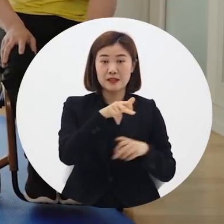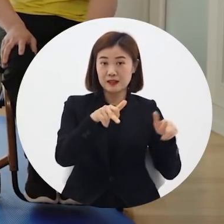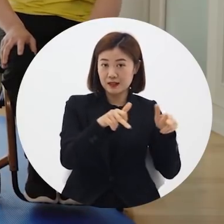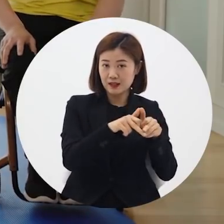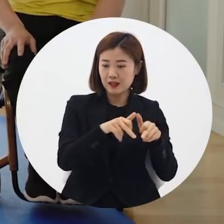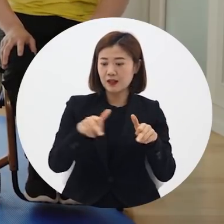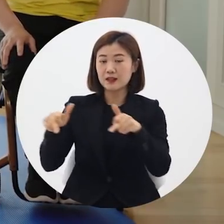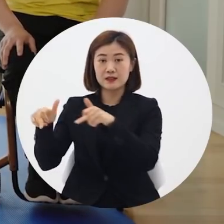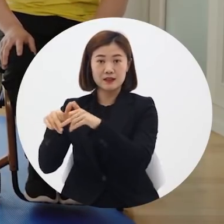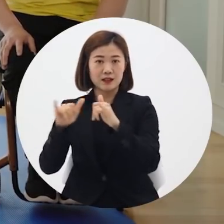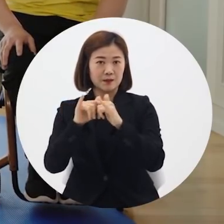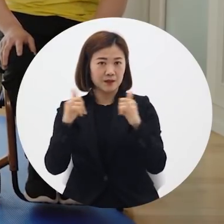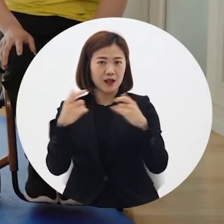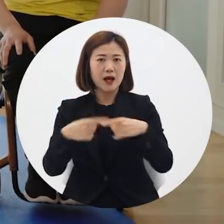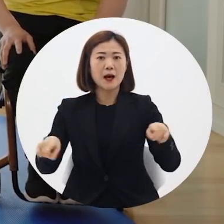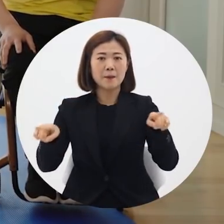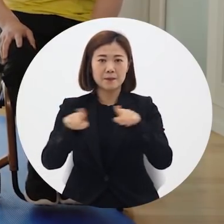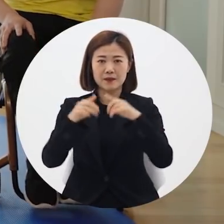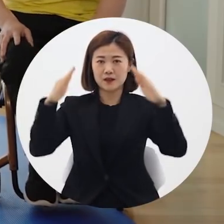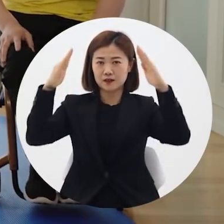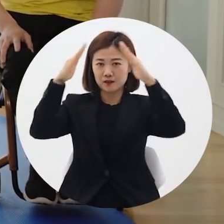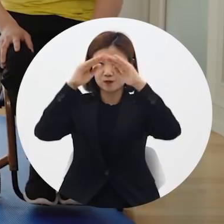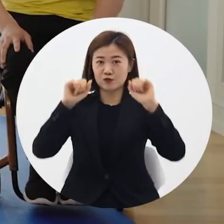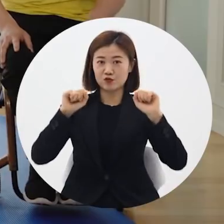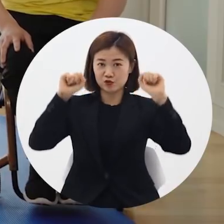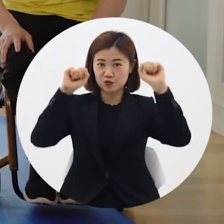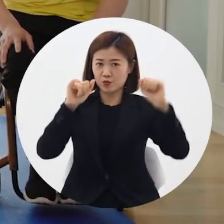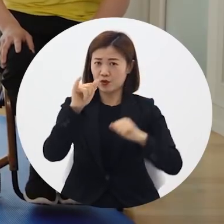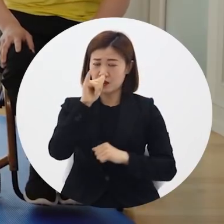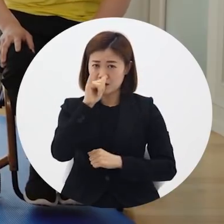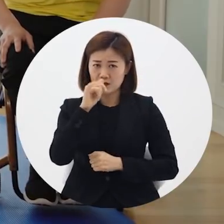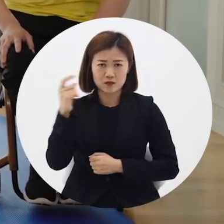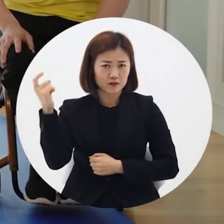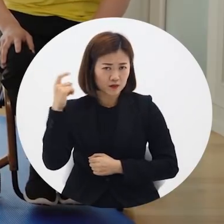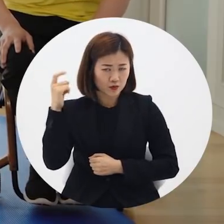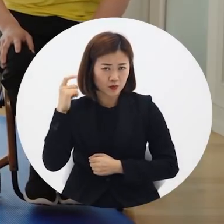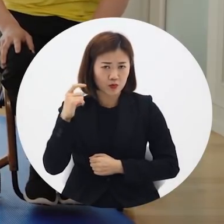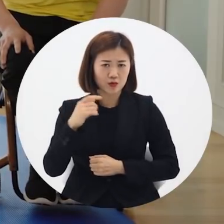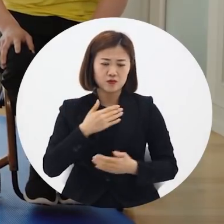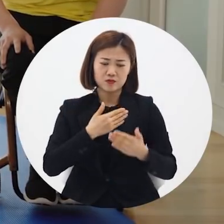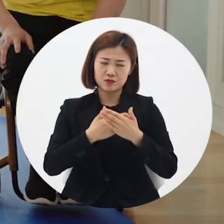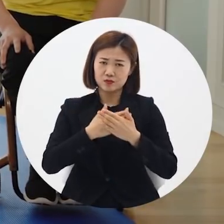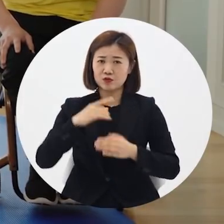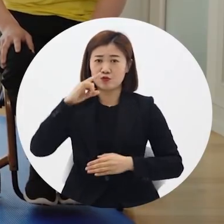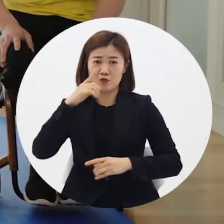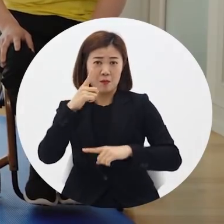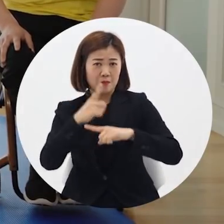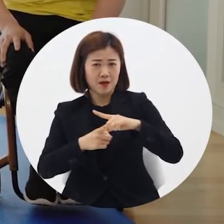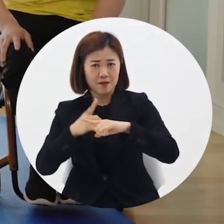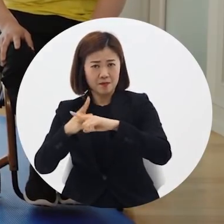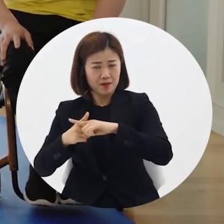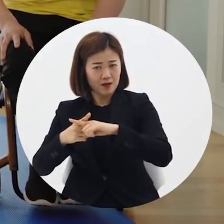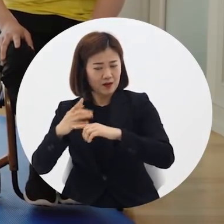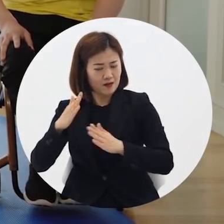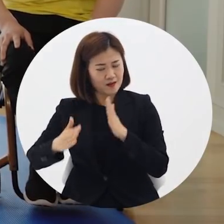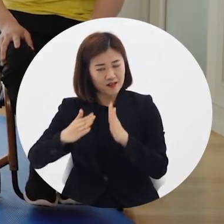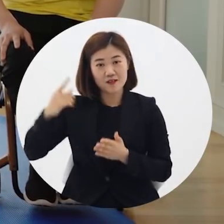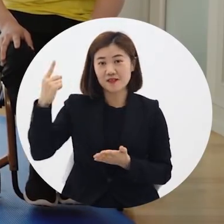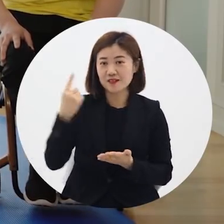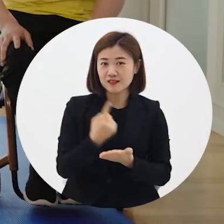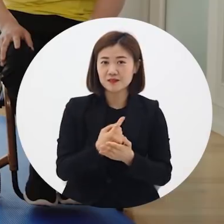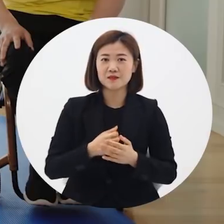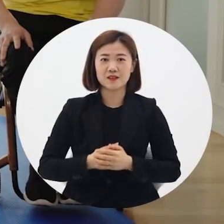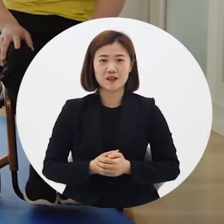비장애인분들과 또 장애인분들이 할 수 있는 홈트레이닝이 있다고 해서 제가 바로 선생님반, 궁금반 달려왔는데요. 근데